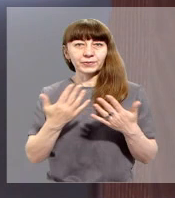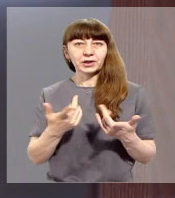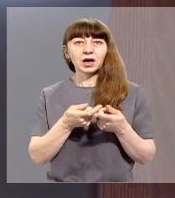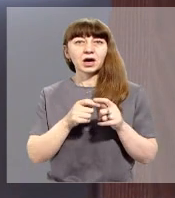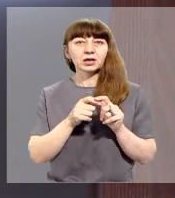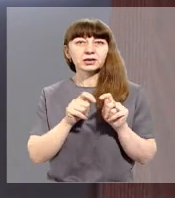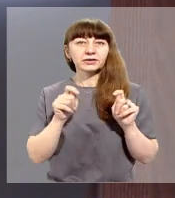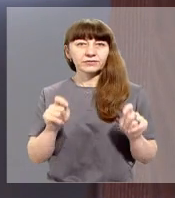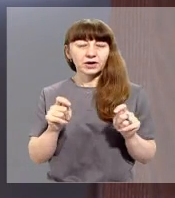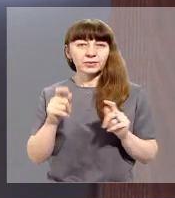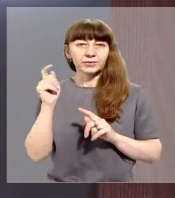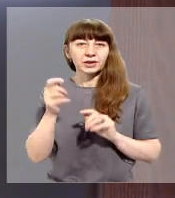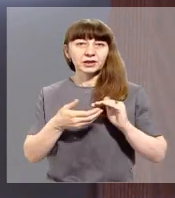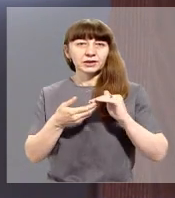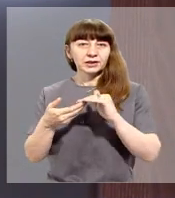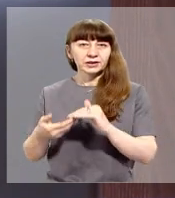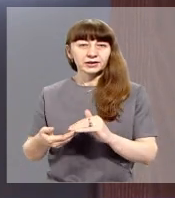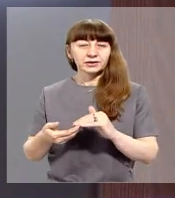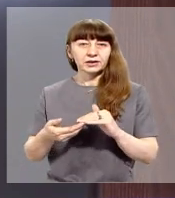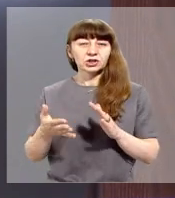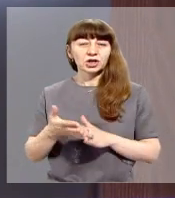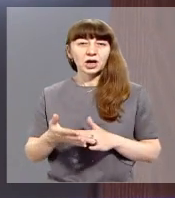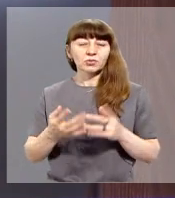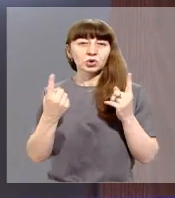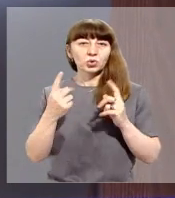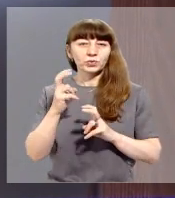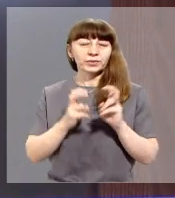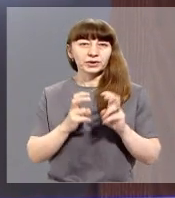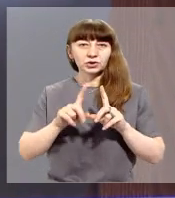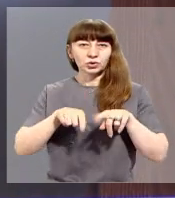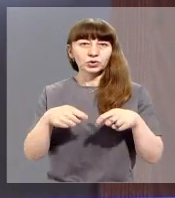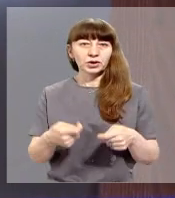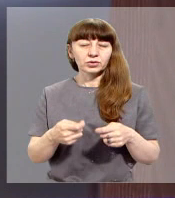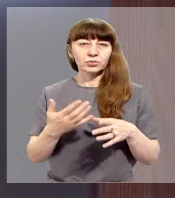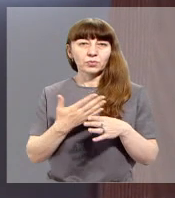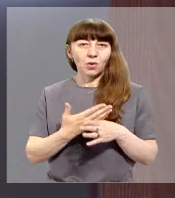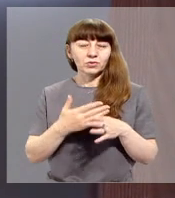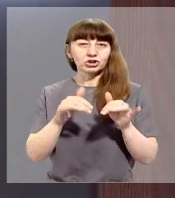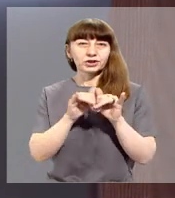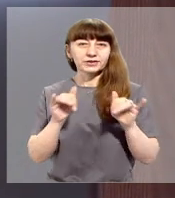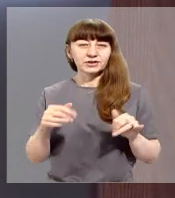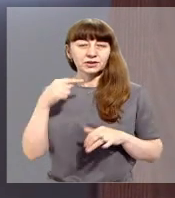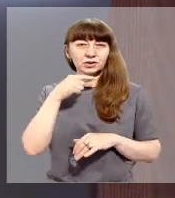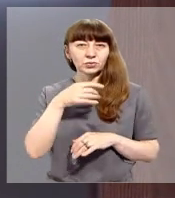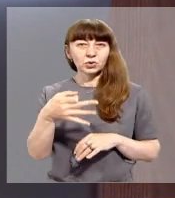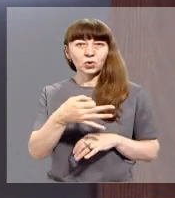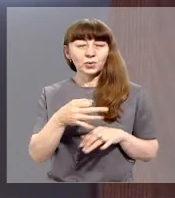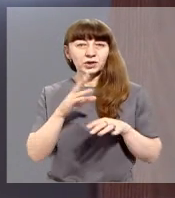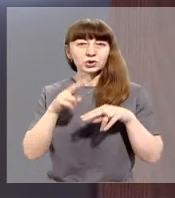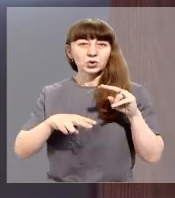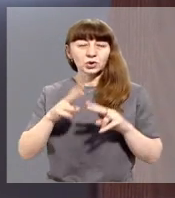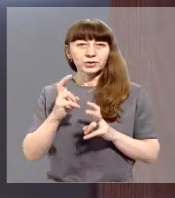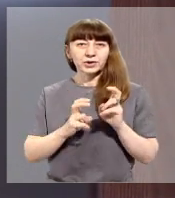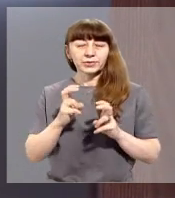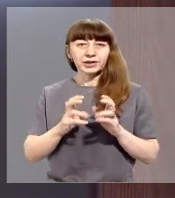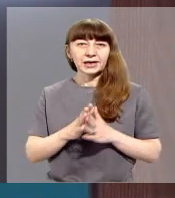сүйеніп, маусым айында инвестициялық форум ұйымдастырамыз. Облыс экономикасына серпін берер ірі компаниялар шақырылады. Бізде Kia